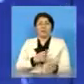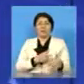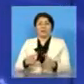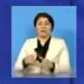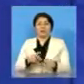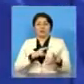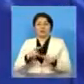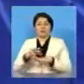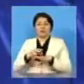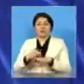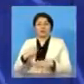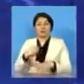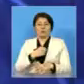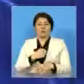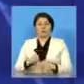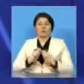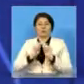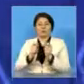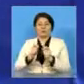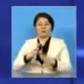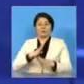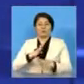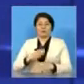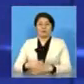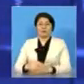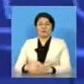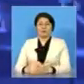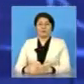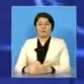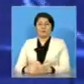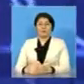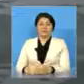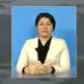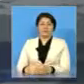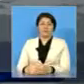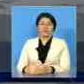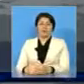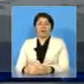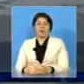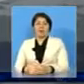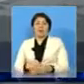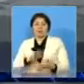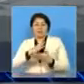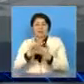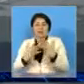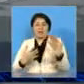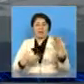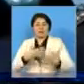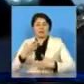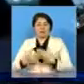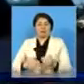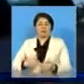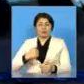бақылап, өз қолымен сертификат табыс етті. Толығырақ келесі бейнематериалда. Сап түзеп қасқатар жүрген